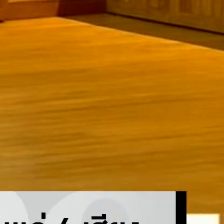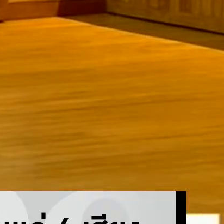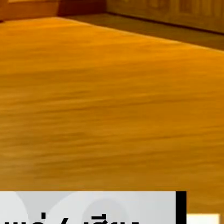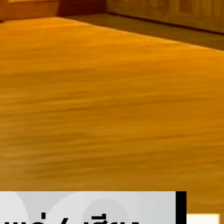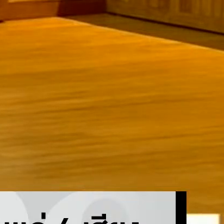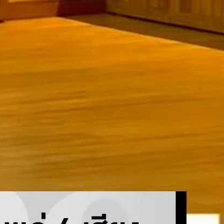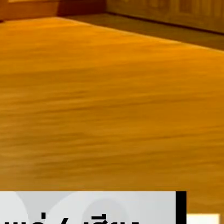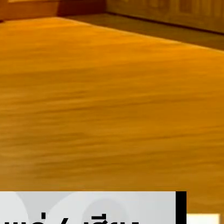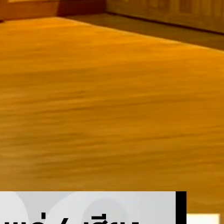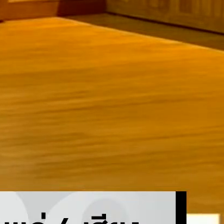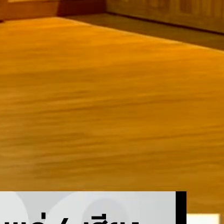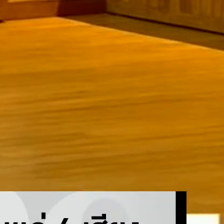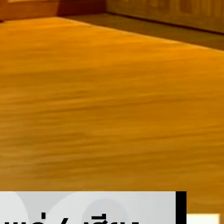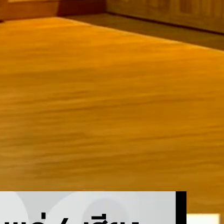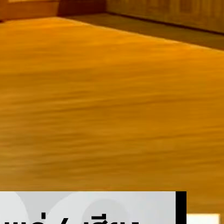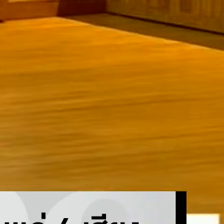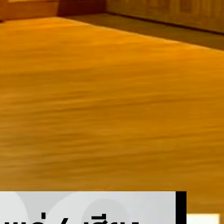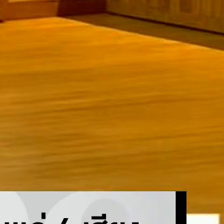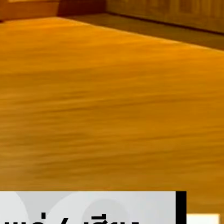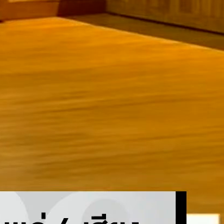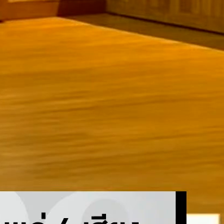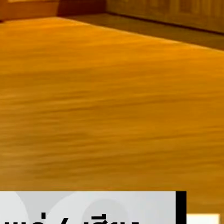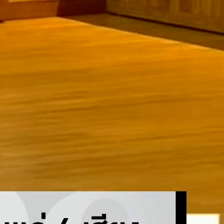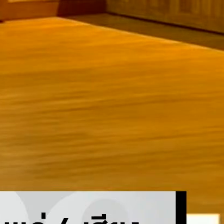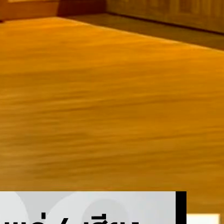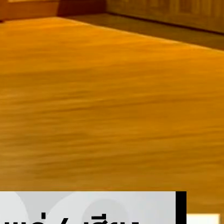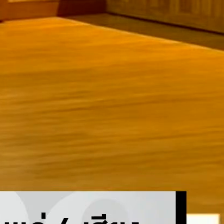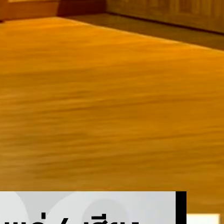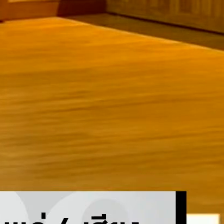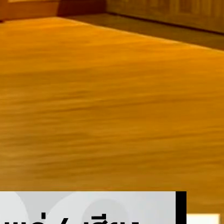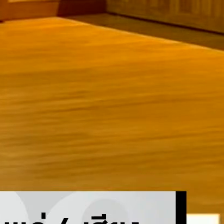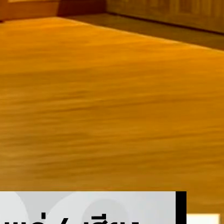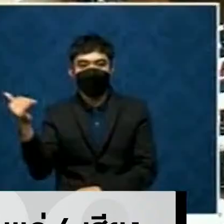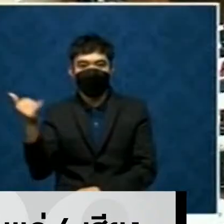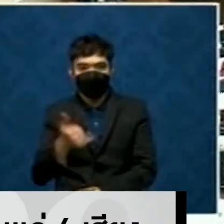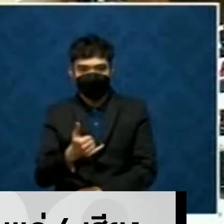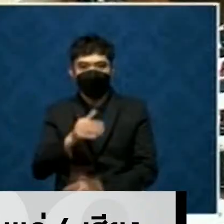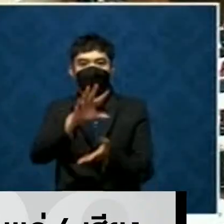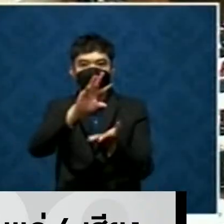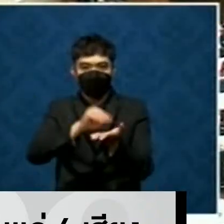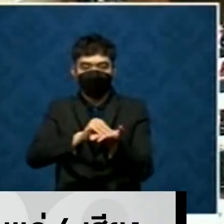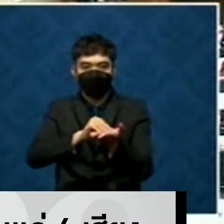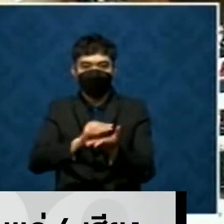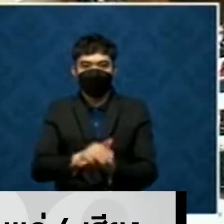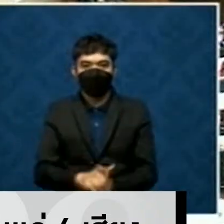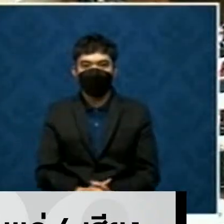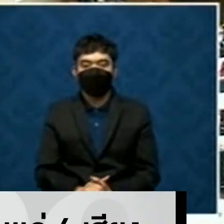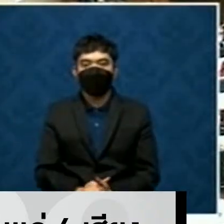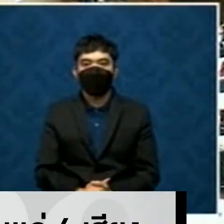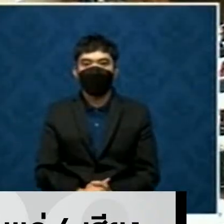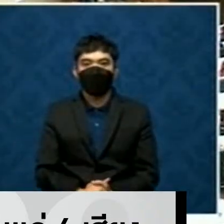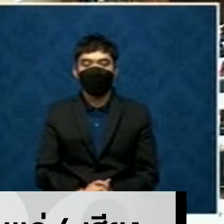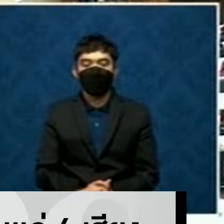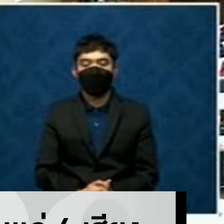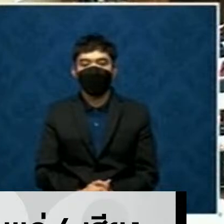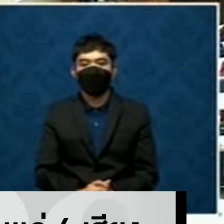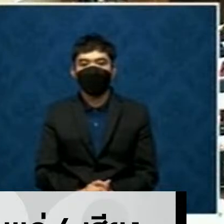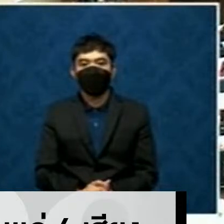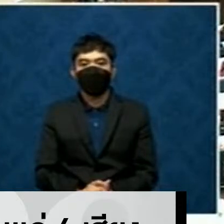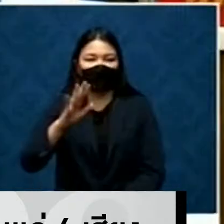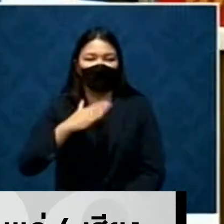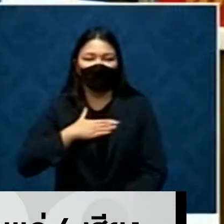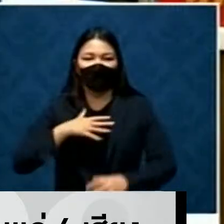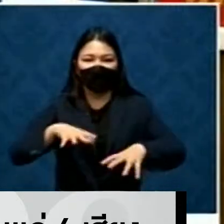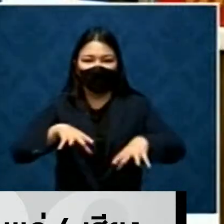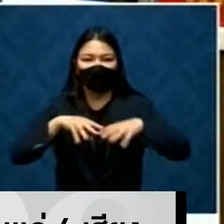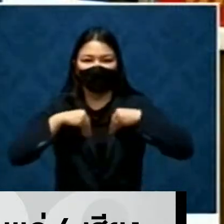ที่มีทั้งหมด83เสียงคือจริงๆแล้วเขาต้องได้อย่างน้อย83เสียง ของสว. ของสว.นะฮะ คือไม่ใช่แค่เกินกึ่งหนึ่งธรรมด